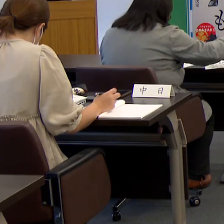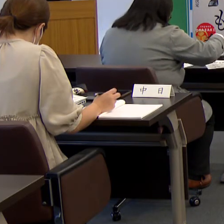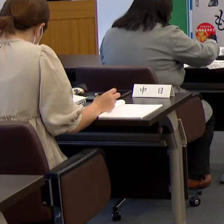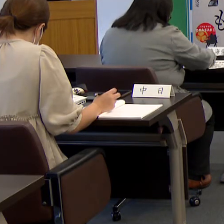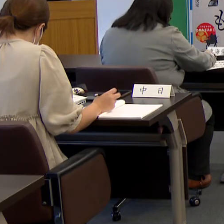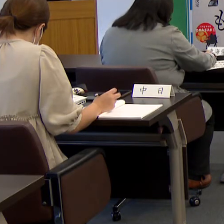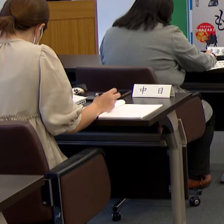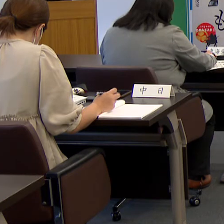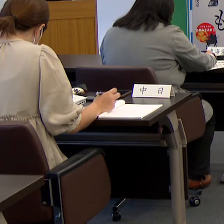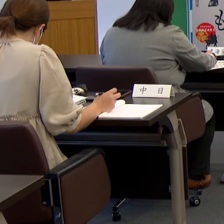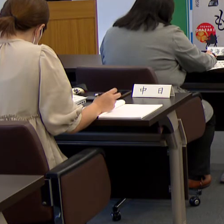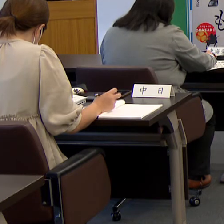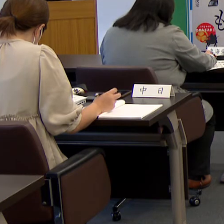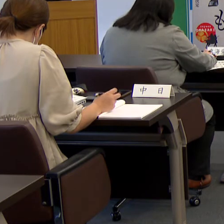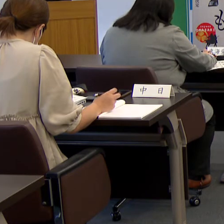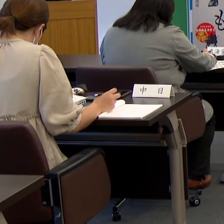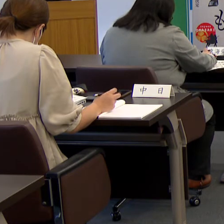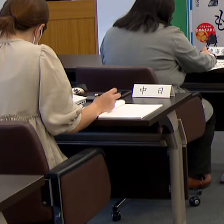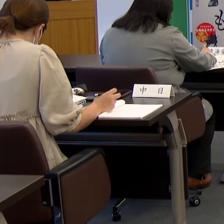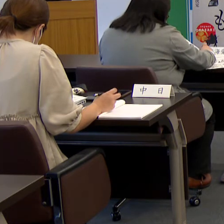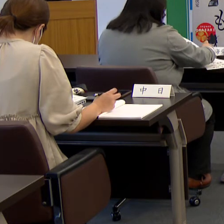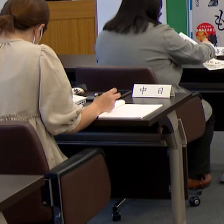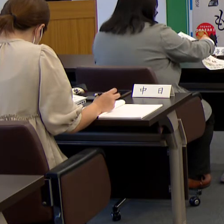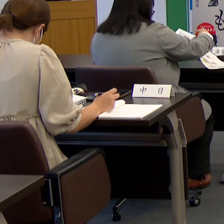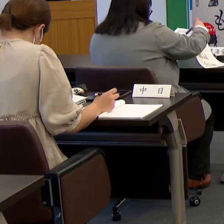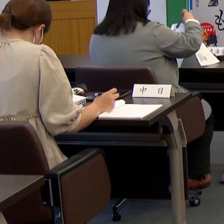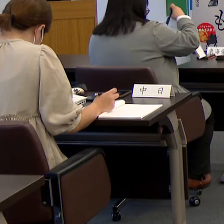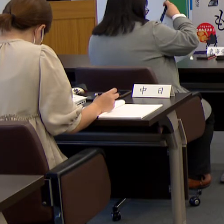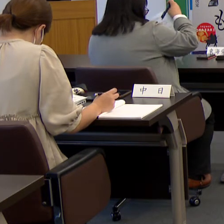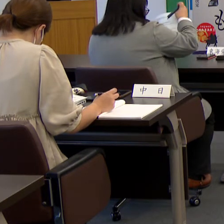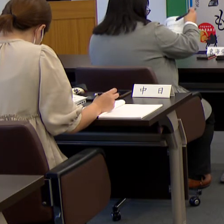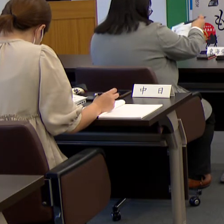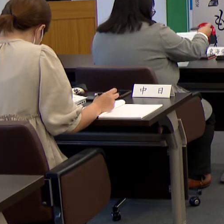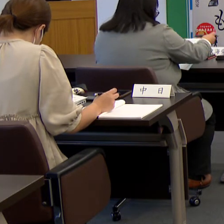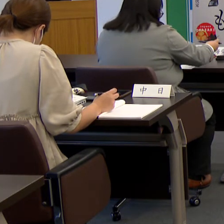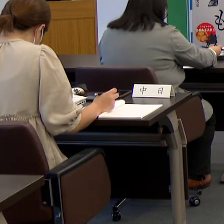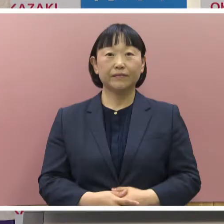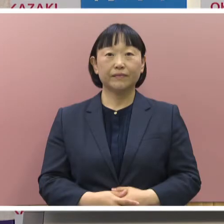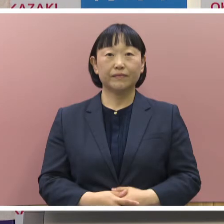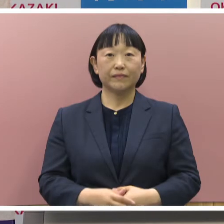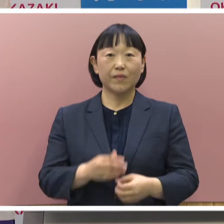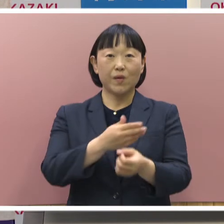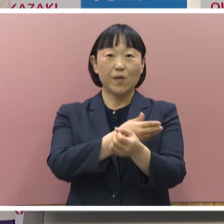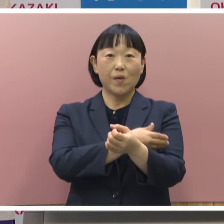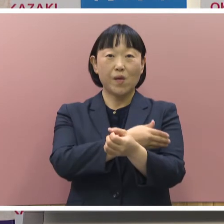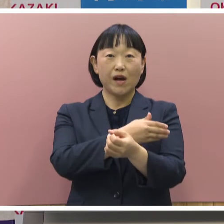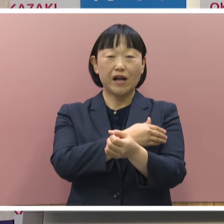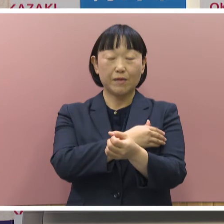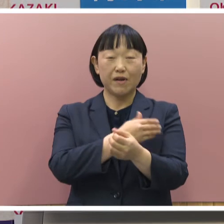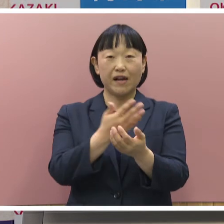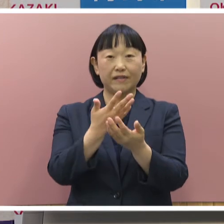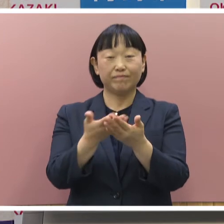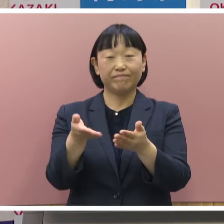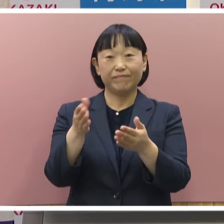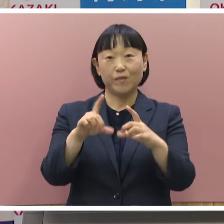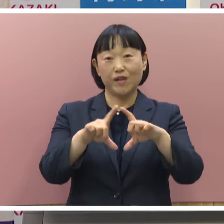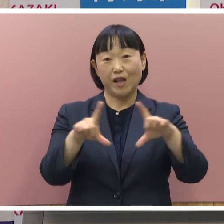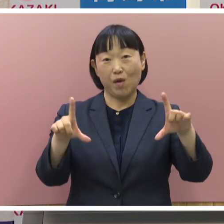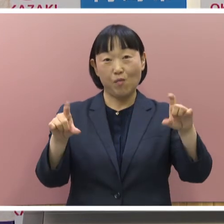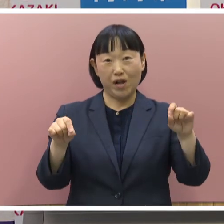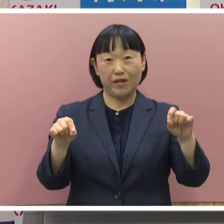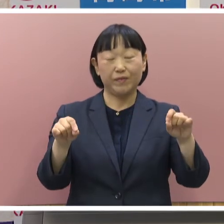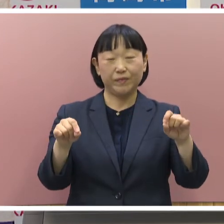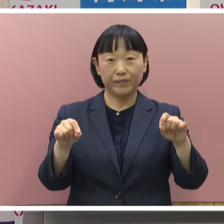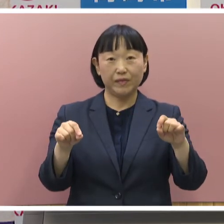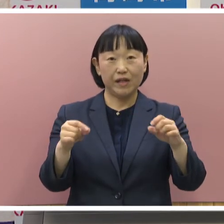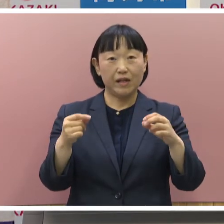に、岡崎版図柄入りナンバープレートについてご説明をいたします。 岡崎版図柄入りナンバープレートということであ